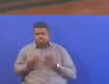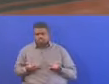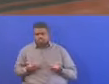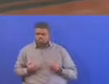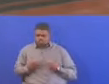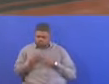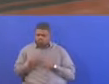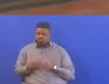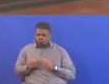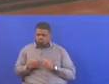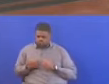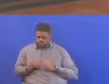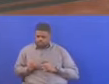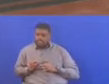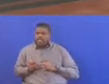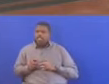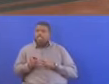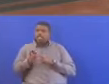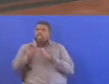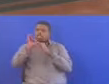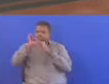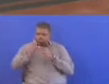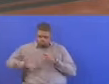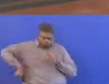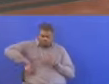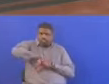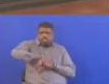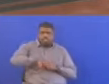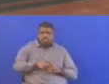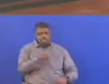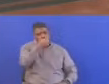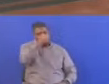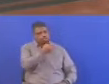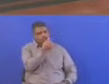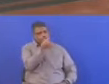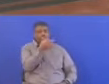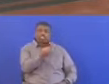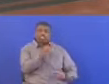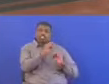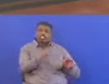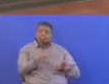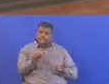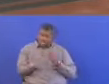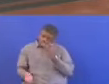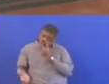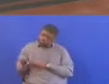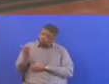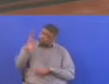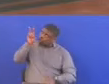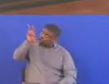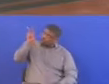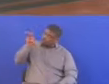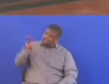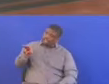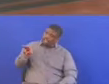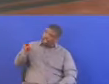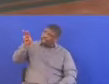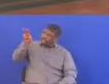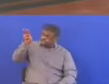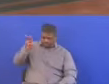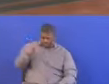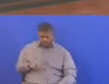ya kuendeleza mchezo wa soka hapa nchini. Nyota njema huonekana asubuhi. Tumeshuhudia timu yetu ya